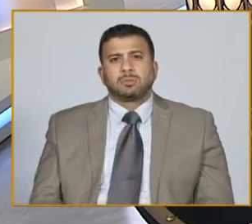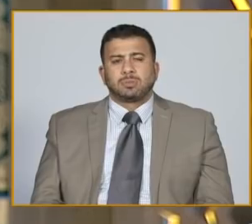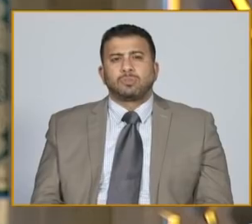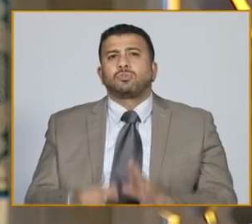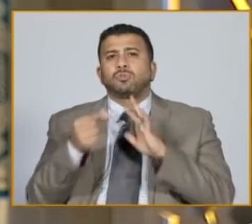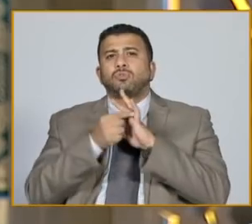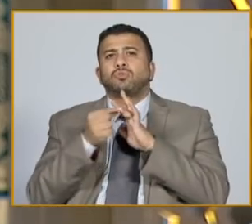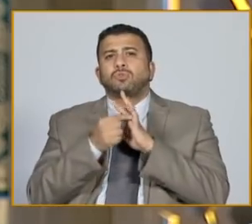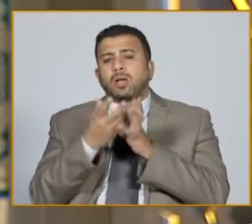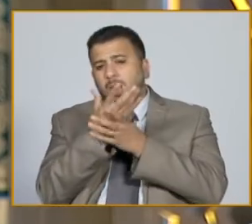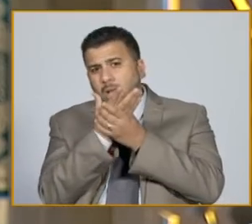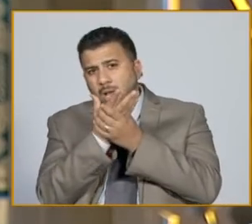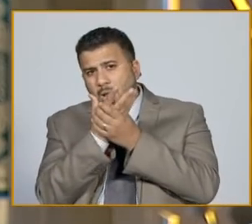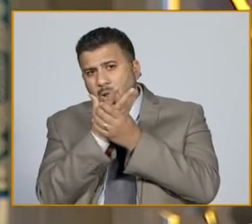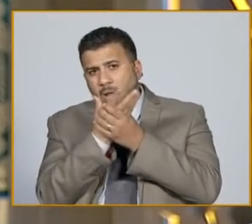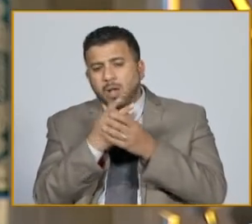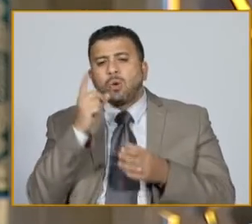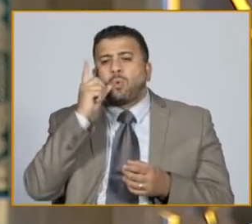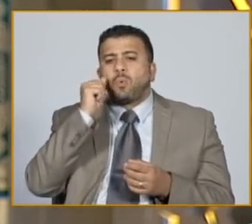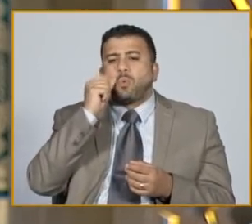زوجها الولد هذا ابن زوجها؟